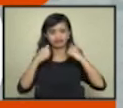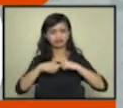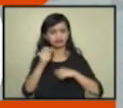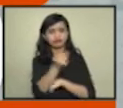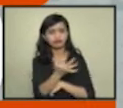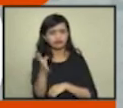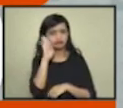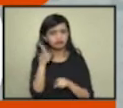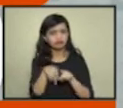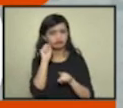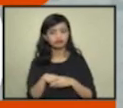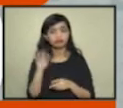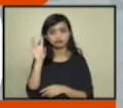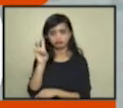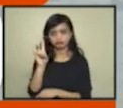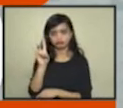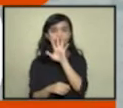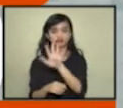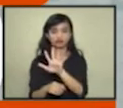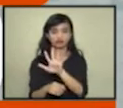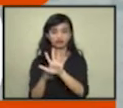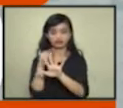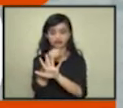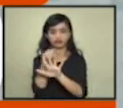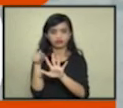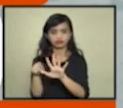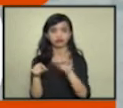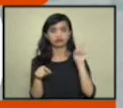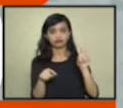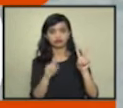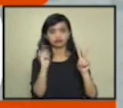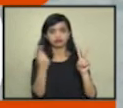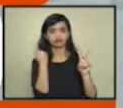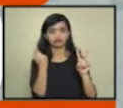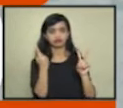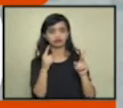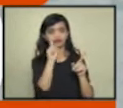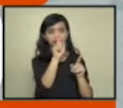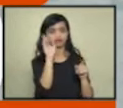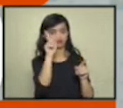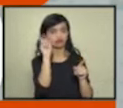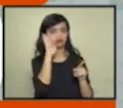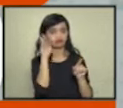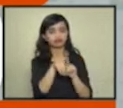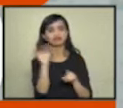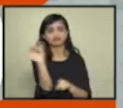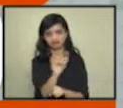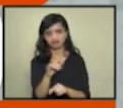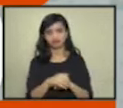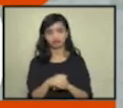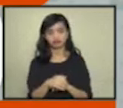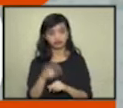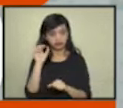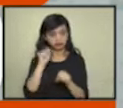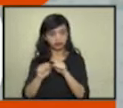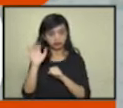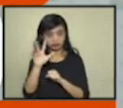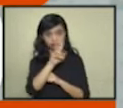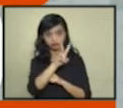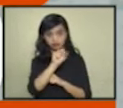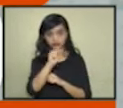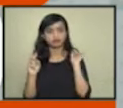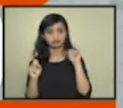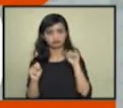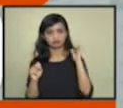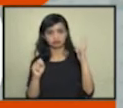ba kayo magkapatid muna? Ilang kayo lahat? Pito po kami lahat. Lima kami. Dalawa lang sila. Pati yung isang kapatid ko po. Ganon din po kasi. Lima versus dalawa?